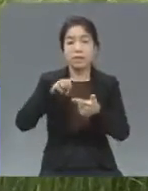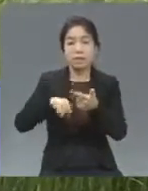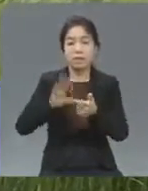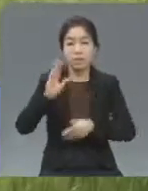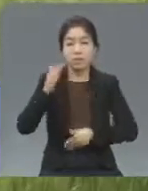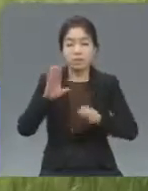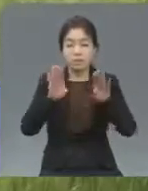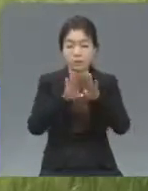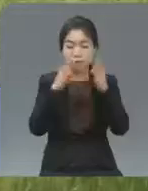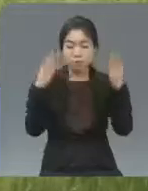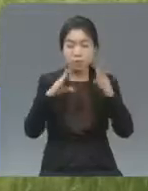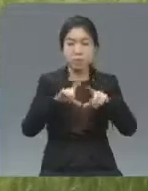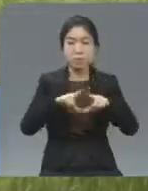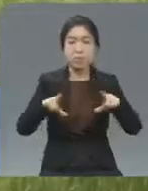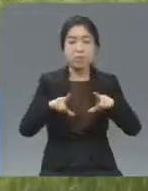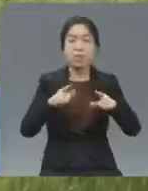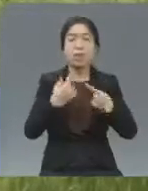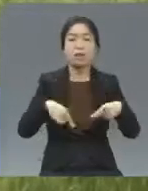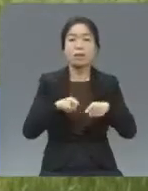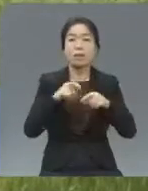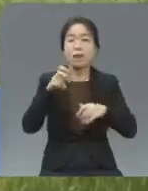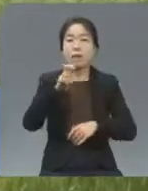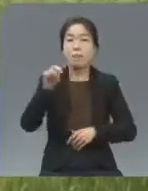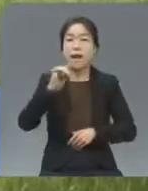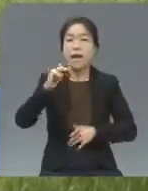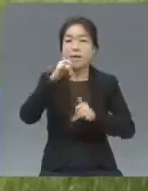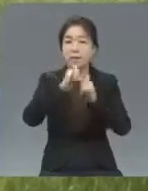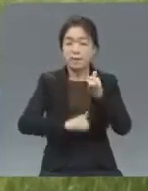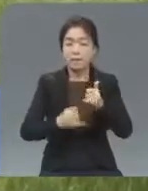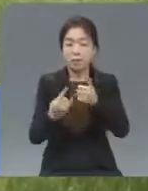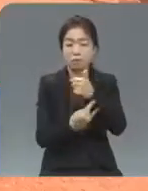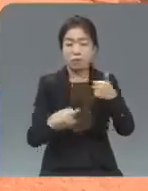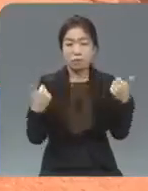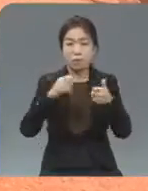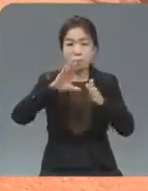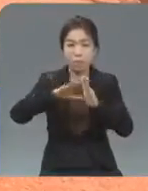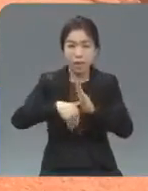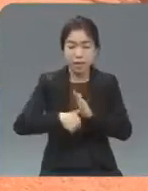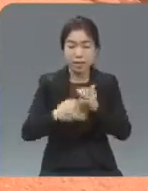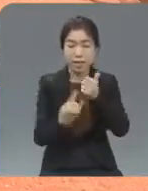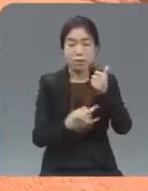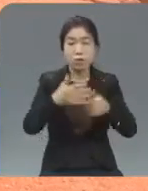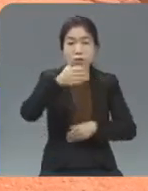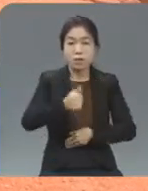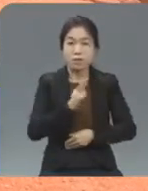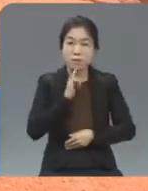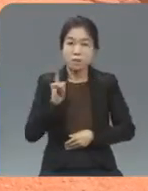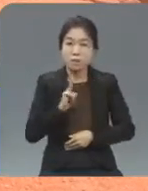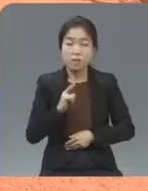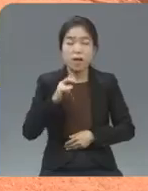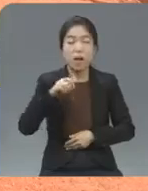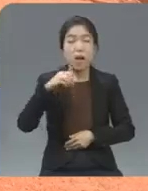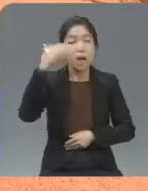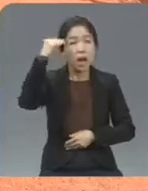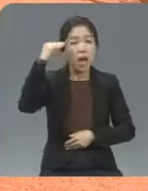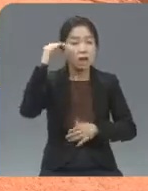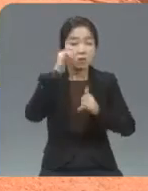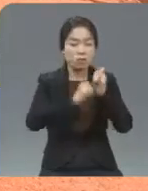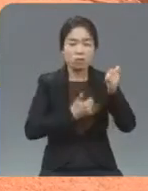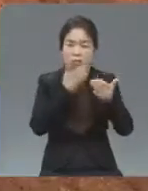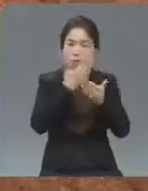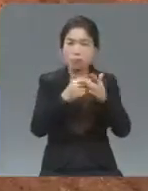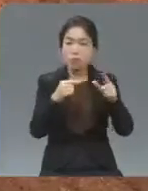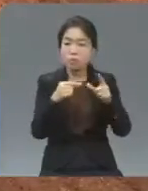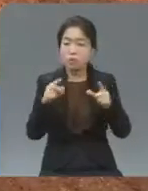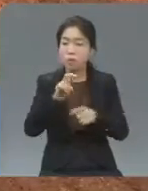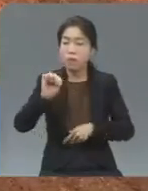최근 개최한 민간공동 마한사위원회 회의에서 박중환 공동위원장은 한국 고대사 맥락에서 중요 부분을